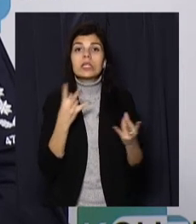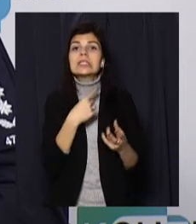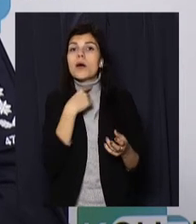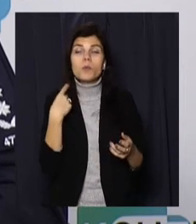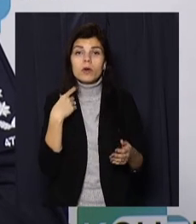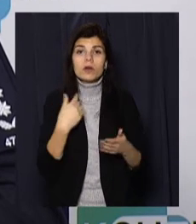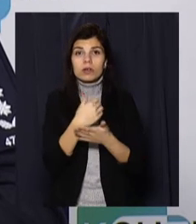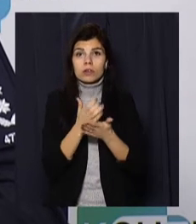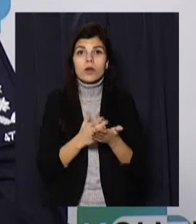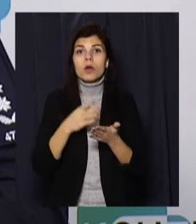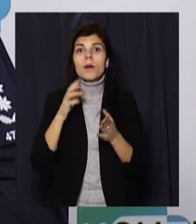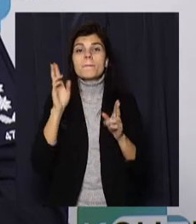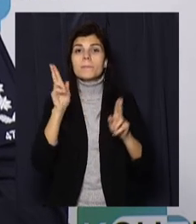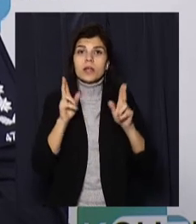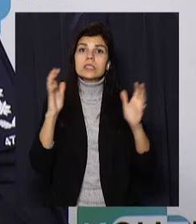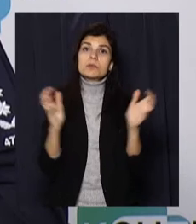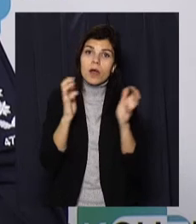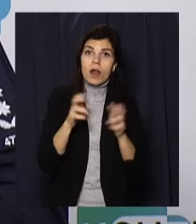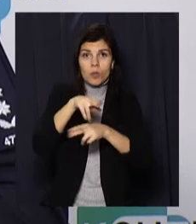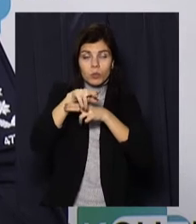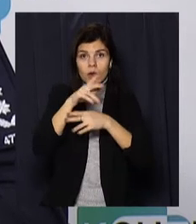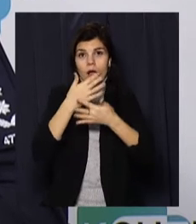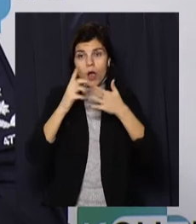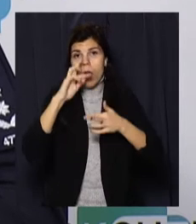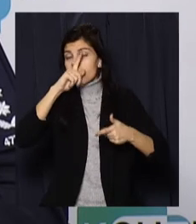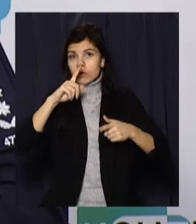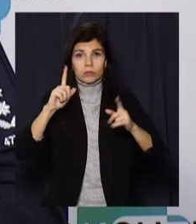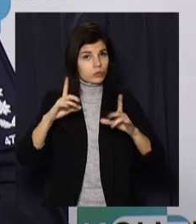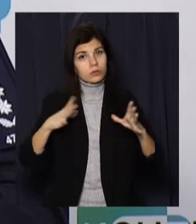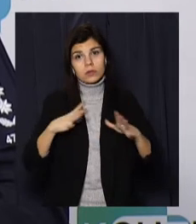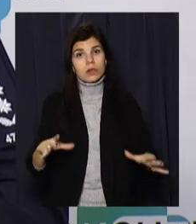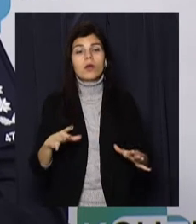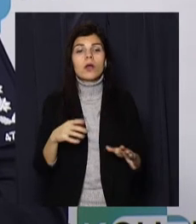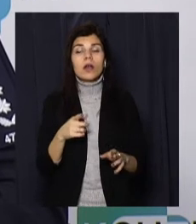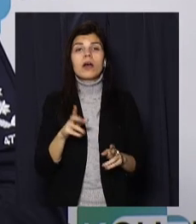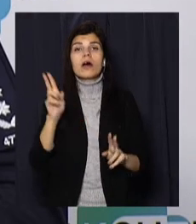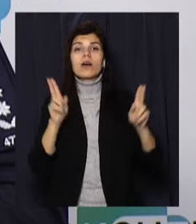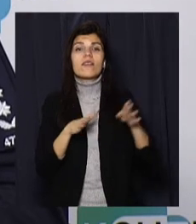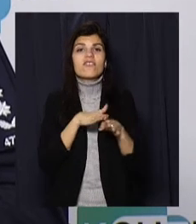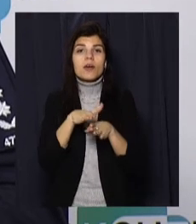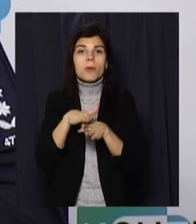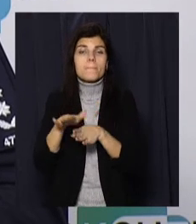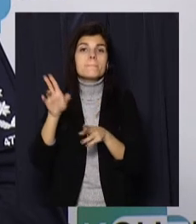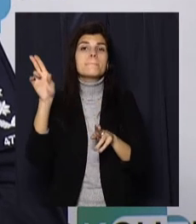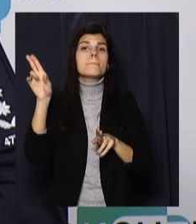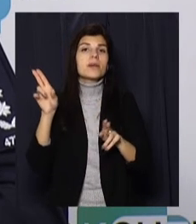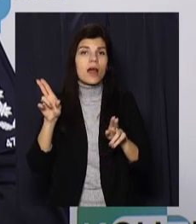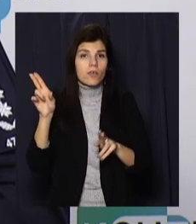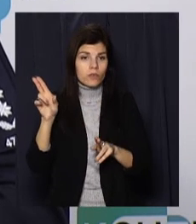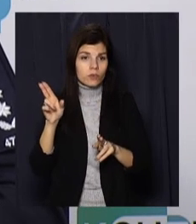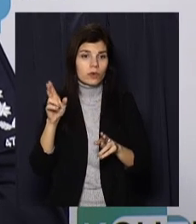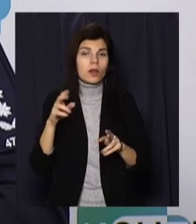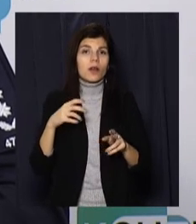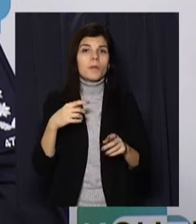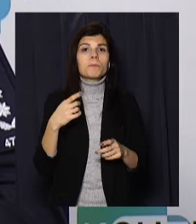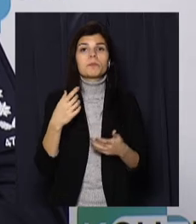громадянами правил перевезення, зберігання зброї, дотримання останніми правил